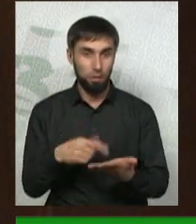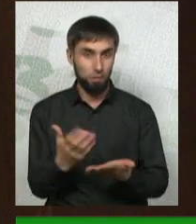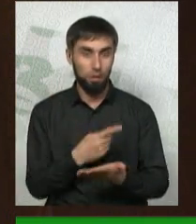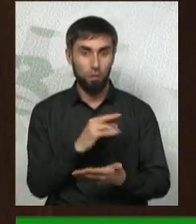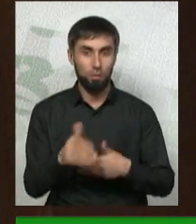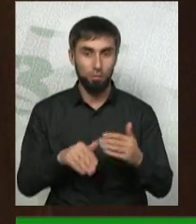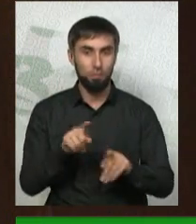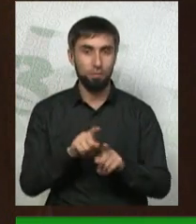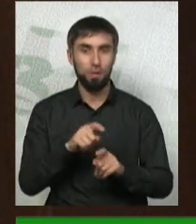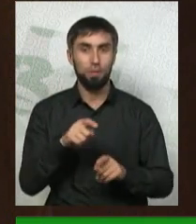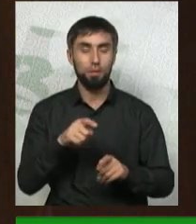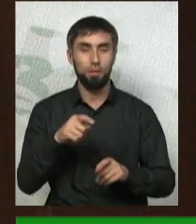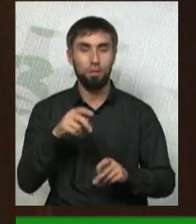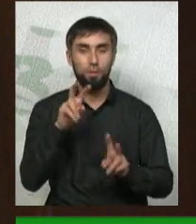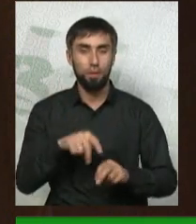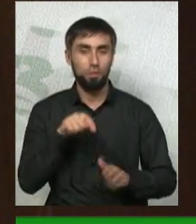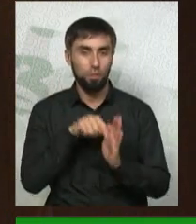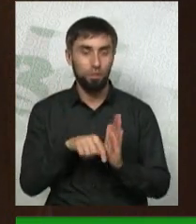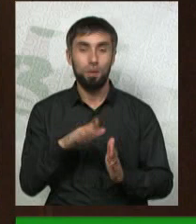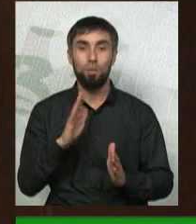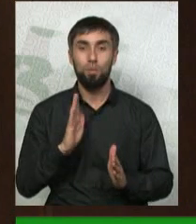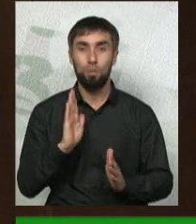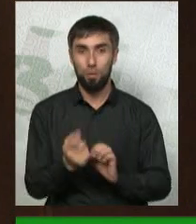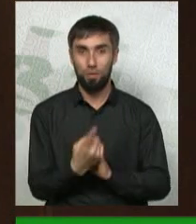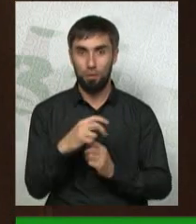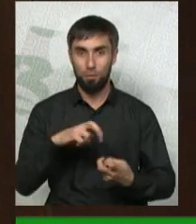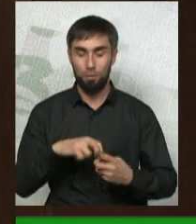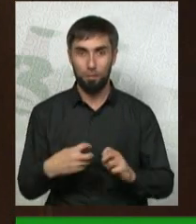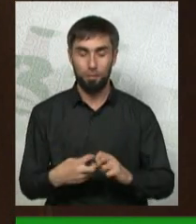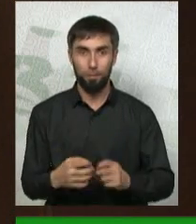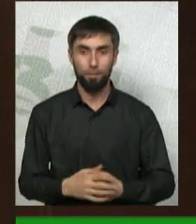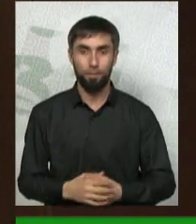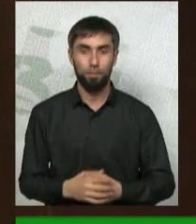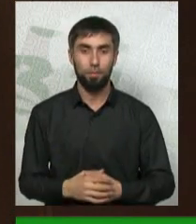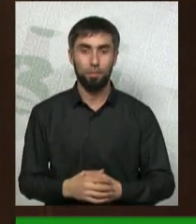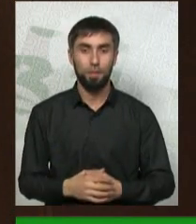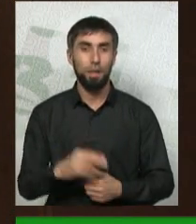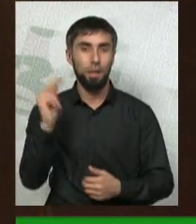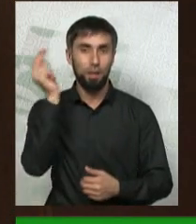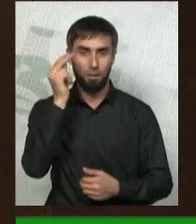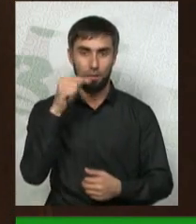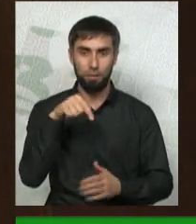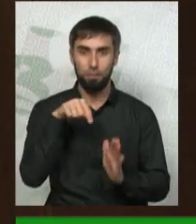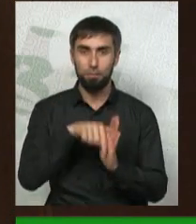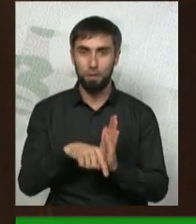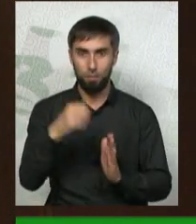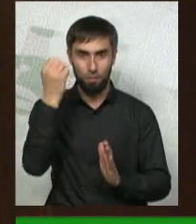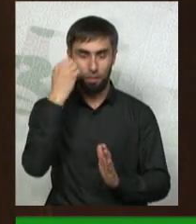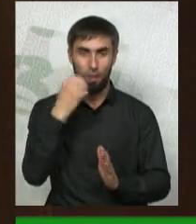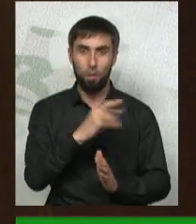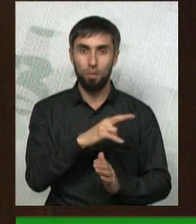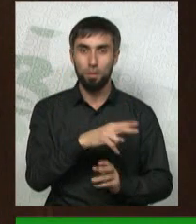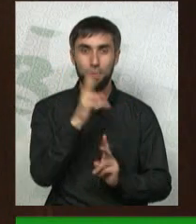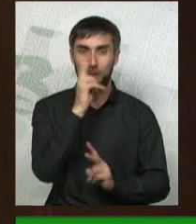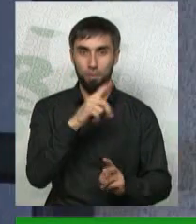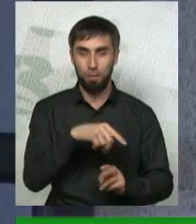антропологических исследований возникают проблемы изучения данных памятников, данного памятника